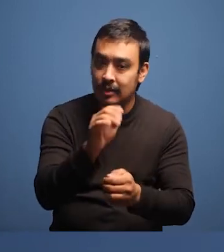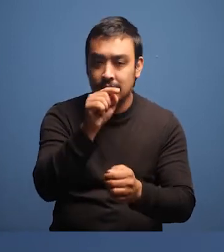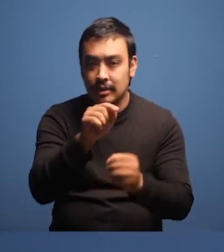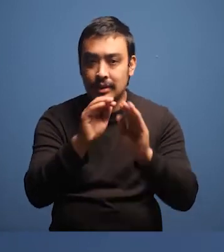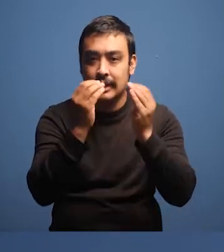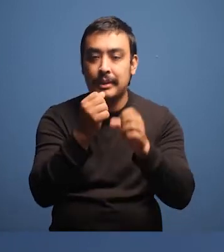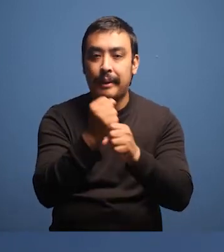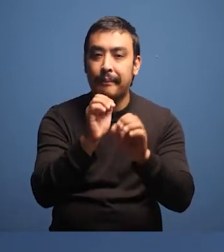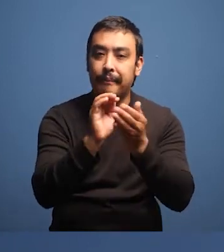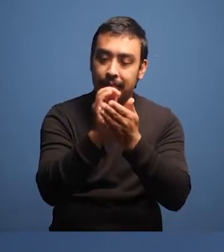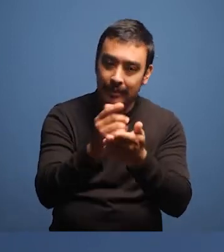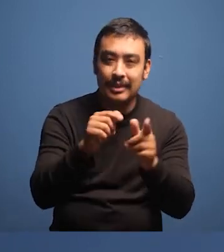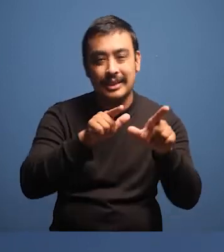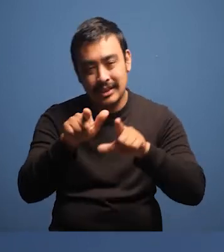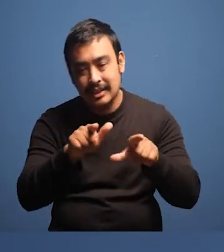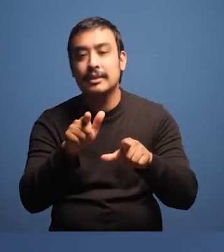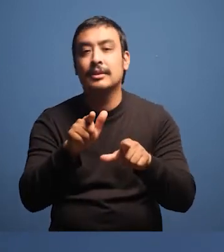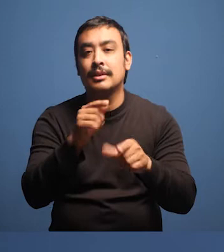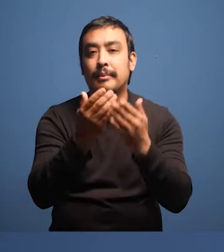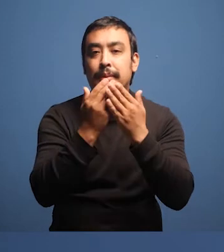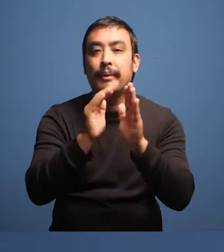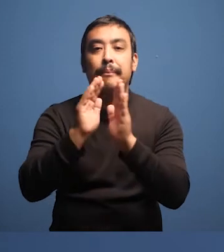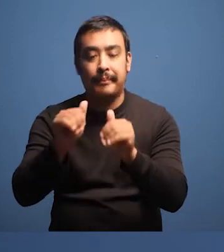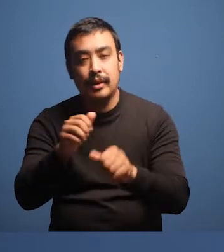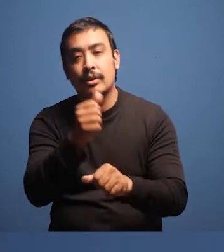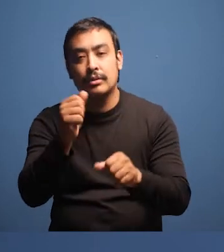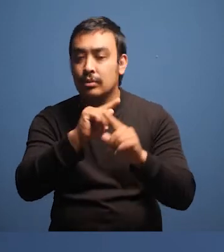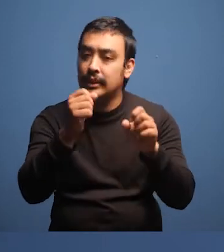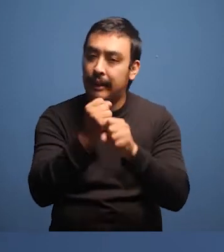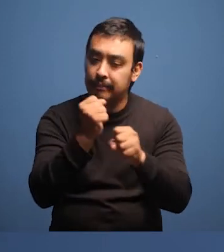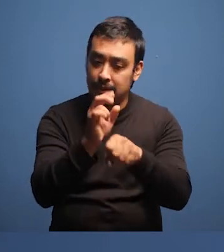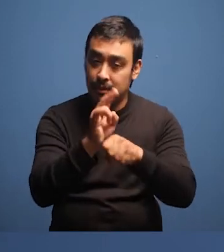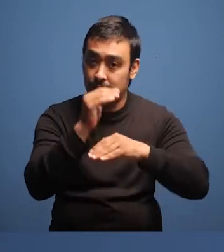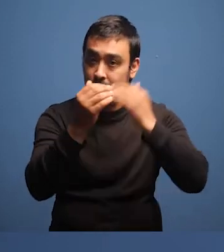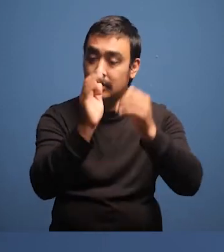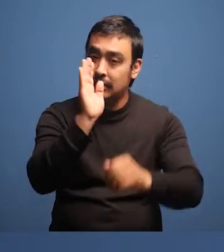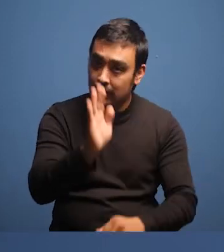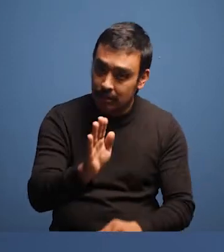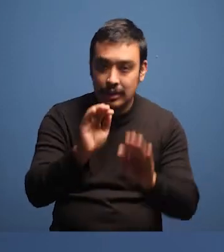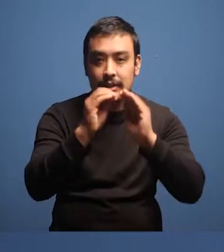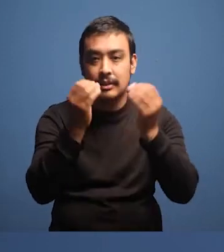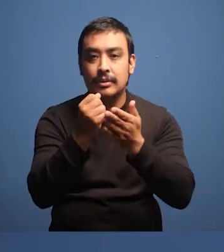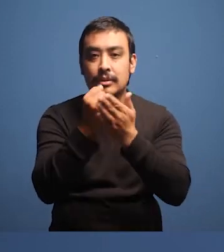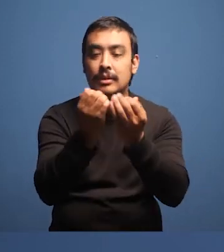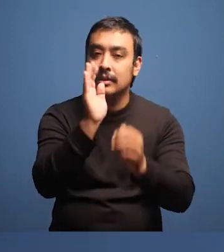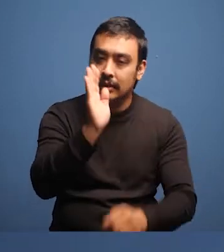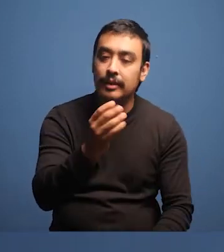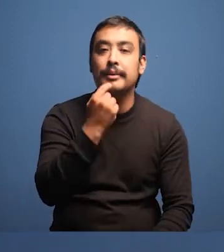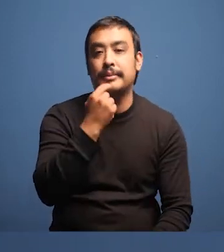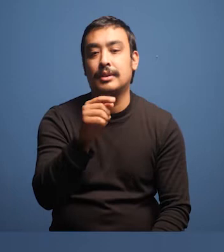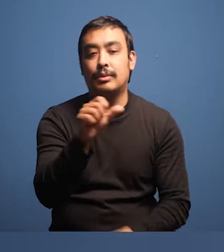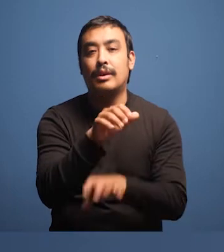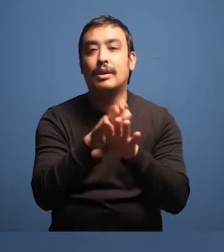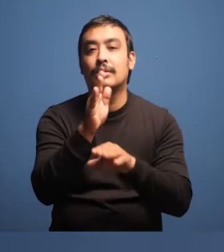हुन्छ कि अथवा इन्जिनियरिङमा उहाँहरूको चाहिँ पढाइ बाहेक बाहिर कुनै पनि काममा उहाँ स्किल डेभलप गरिरहनु भएको छ, सोसाइटीमा केही कन्ट्रिब्युट गरिरहनु भएको छ भने